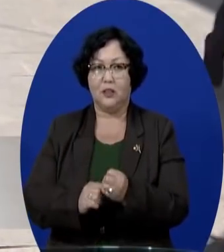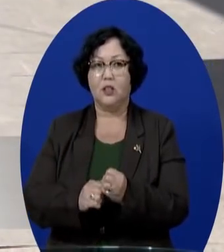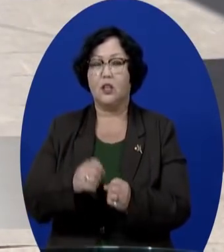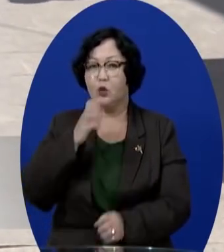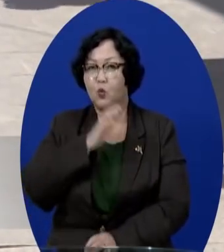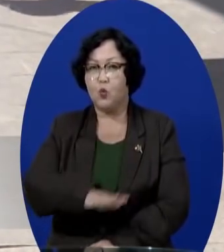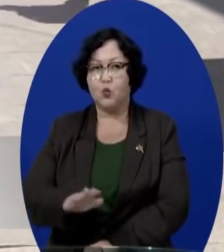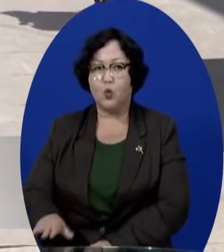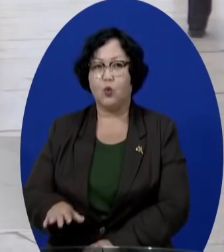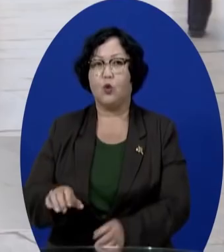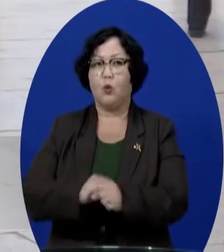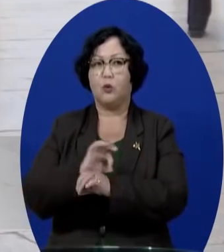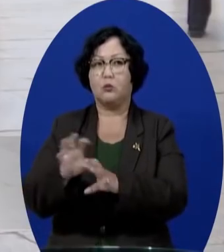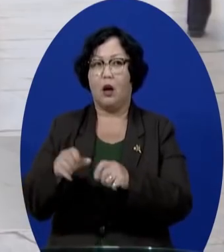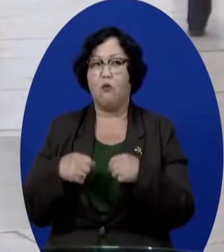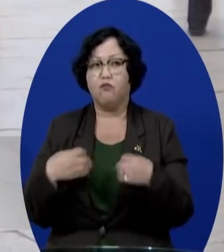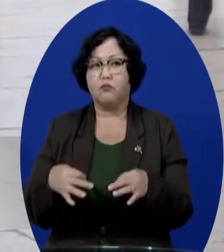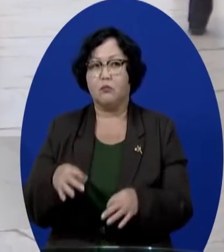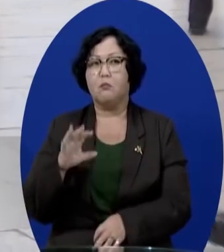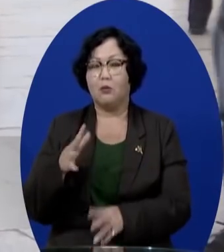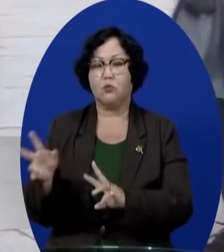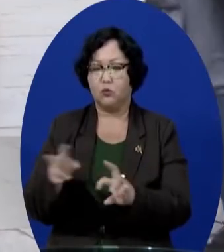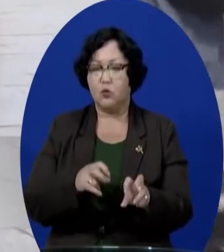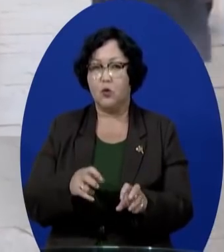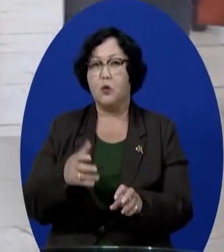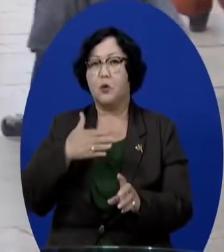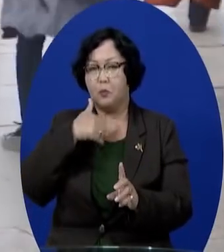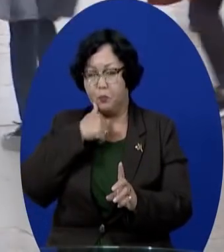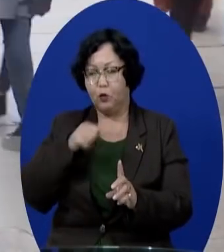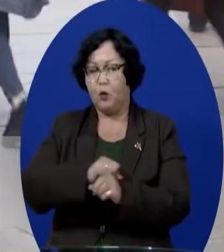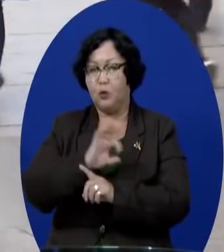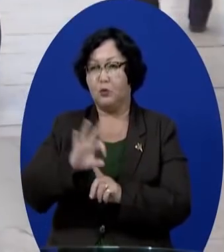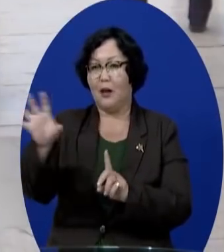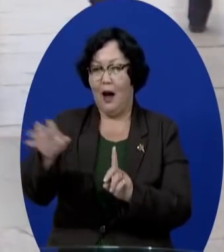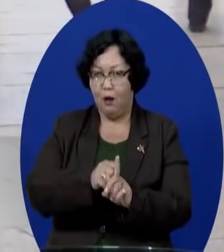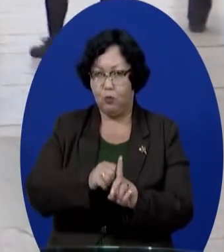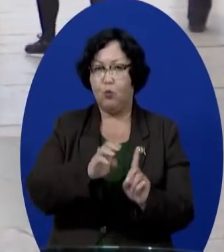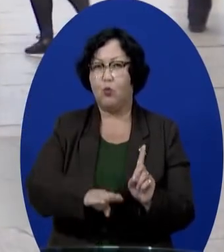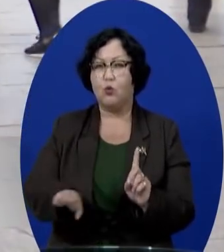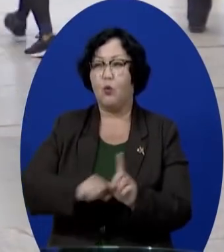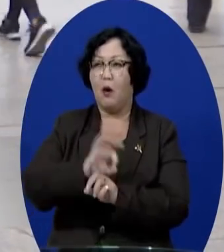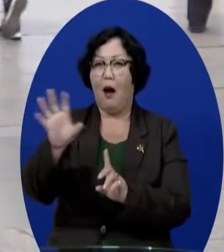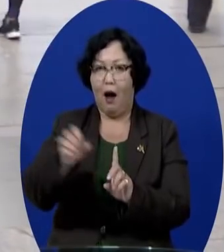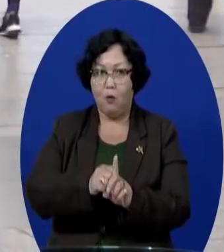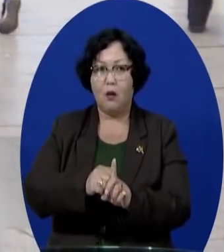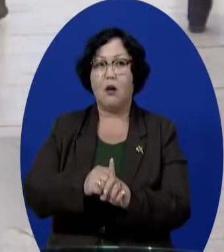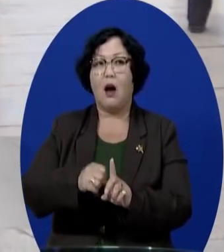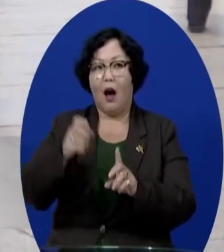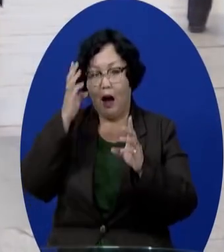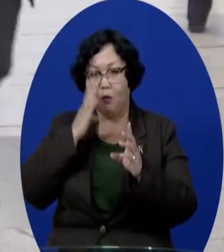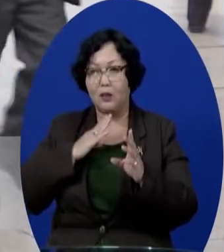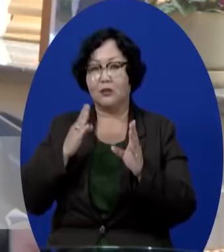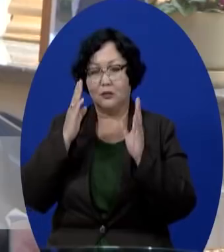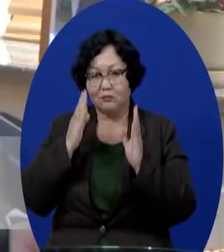насны хүүхдүүд халдварт их хүртэх судалгаа байна. Хүүхэд өвдлөө гэхэд түүнийг асран хамгаалах ар гэрийнх нь өвчлөх учраас имлгүүд бэлэн байдлаа хангаж эхэлсэн